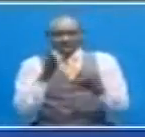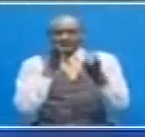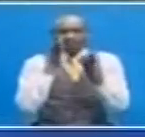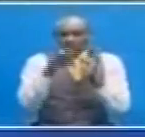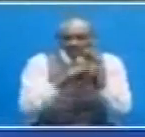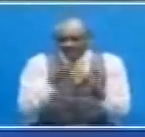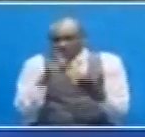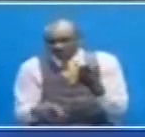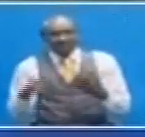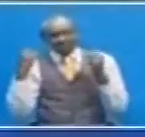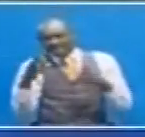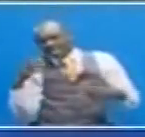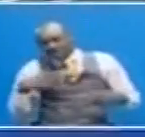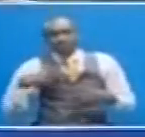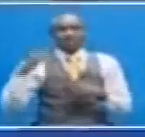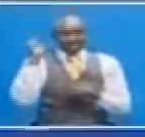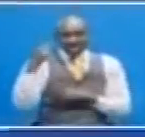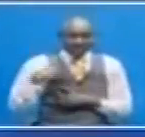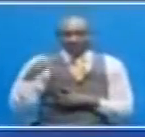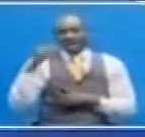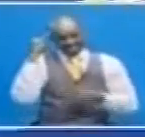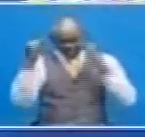Wakenya wamejengea matarajio makuu,